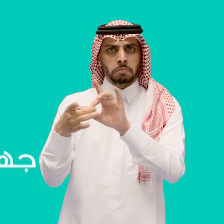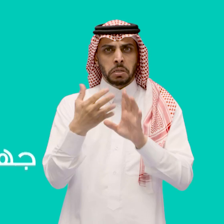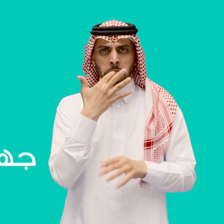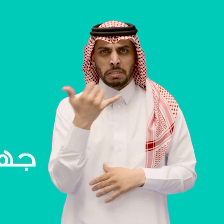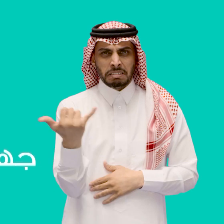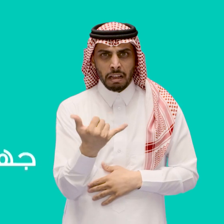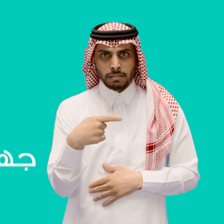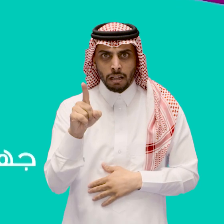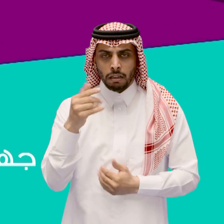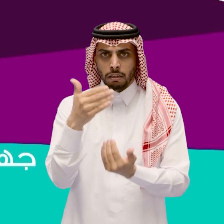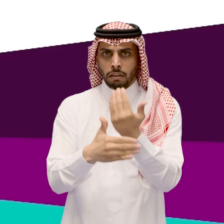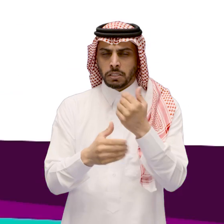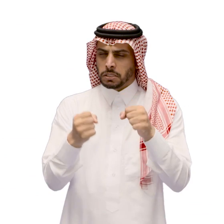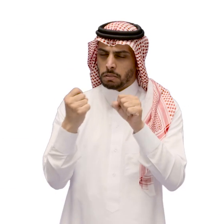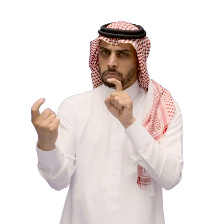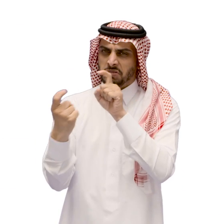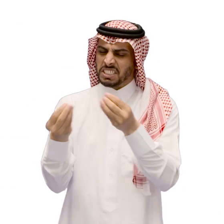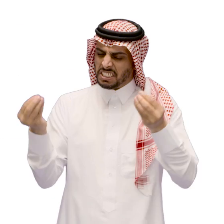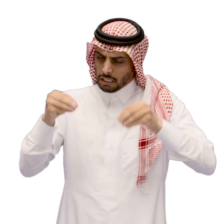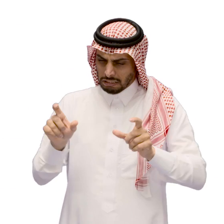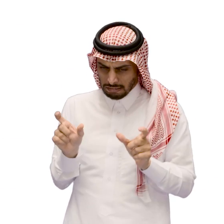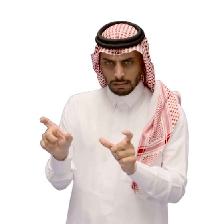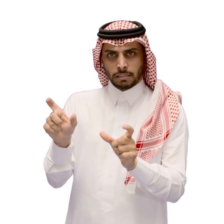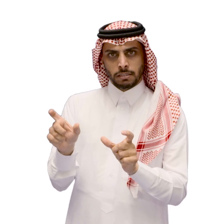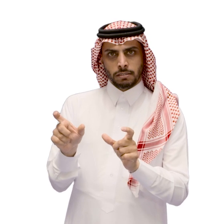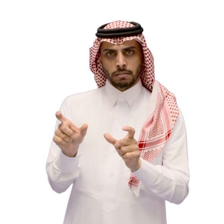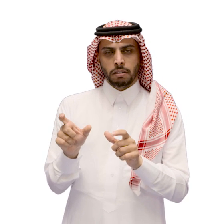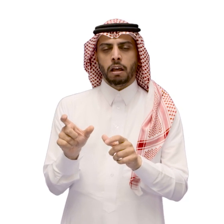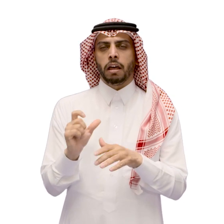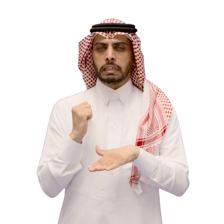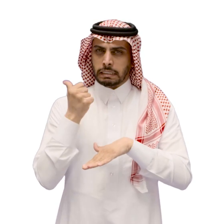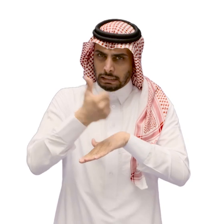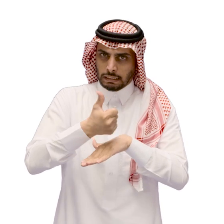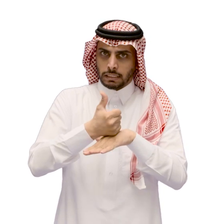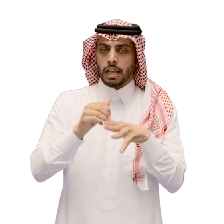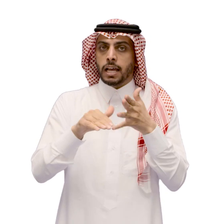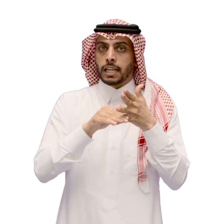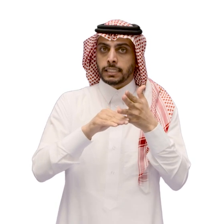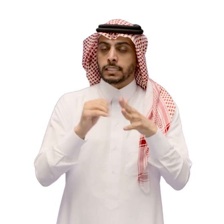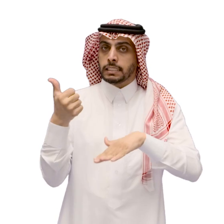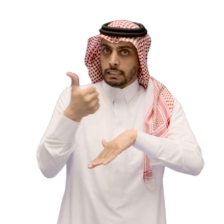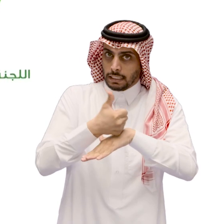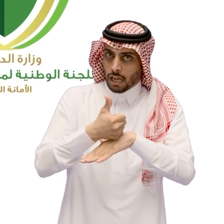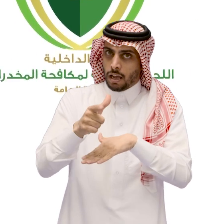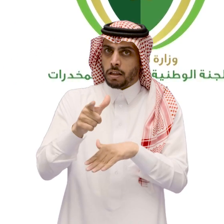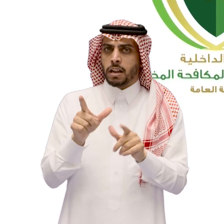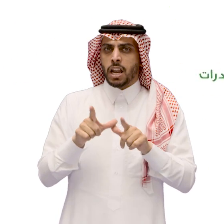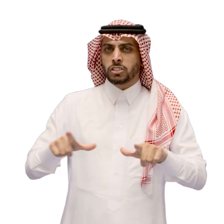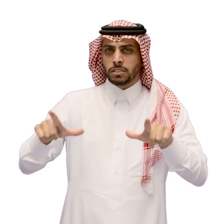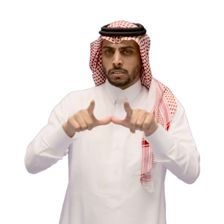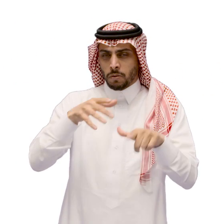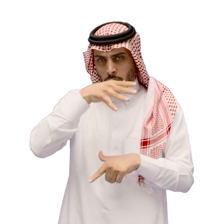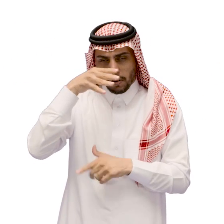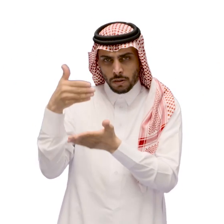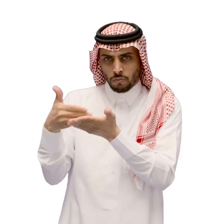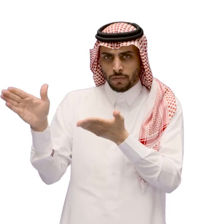جهداً مضاعفاً للمواجهة. من هنا أسست اللجنة الوطنية لمكافحة المخدرات